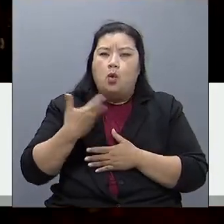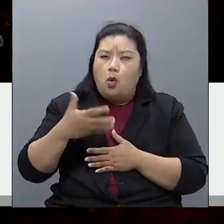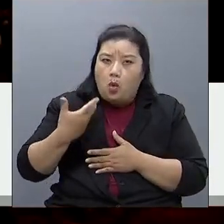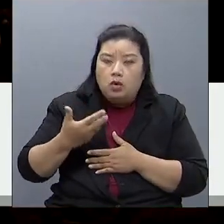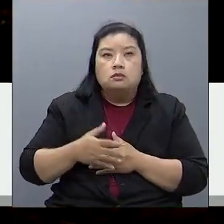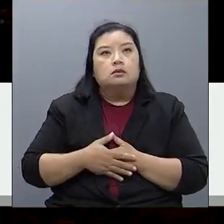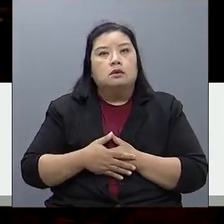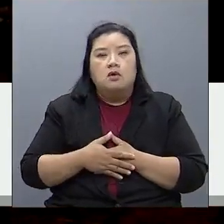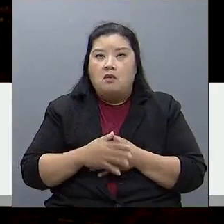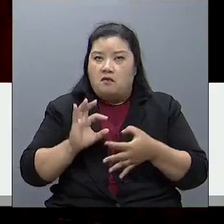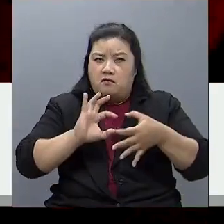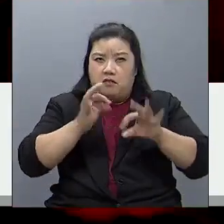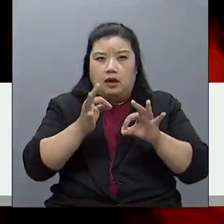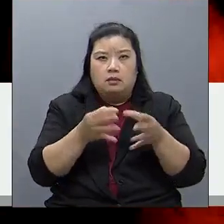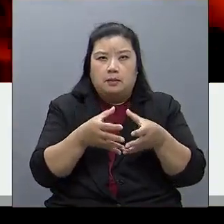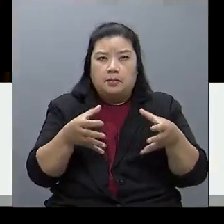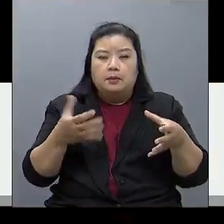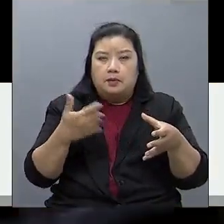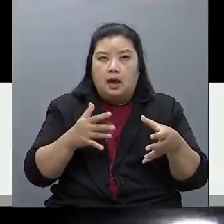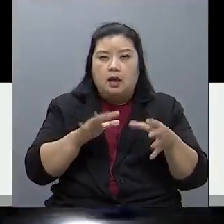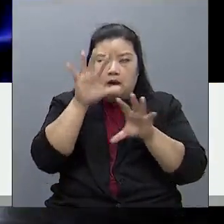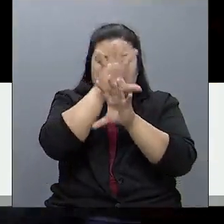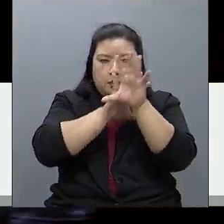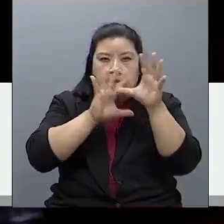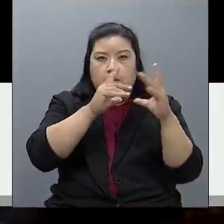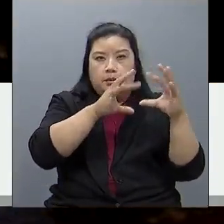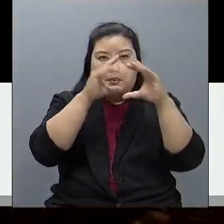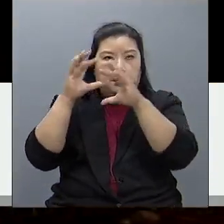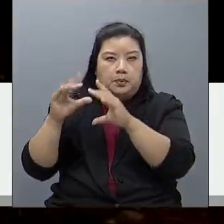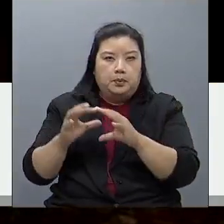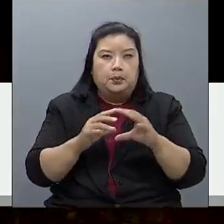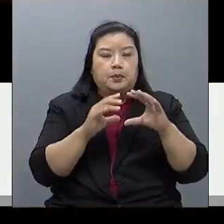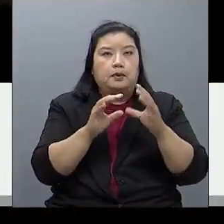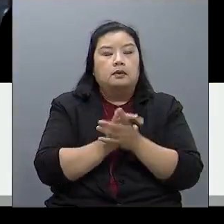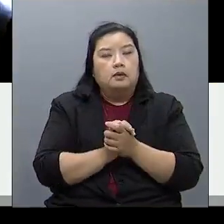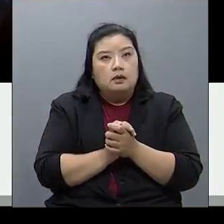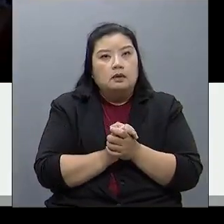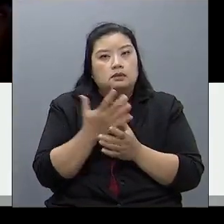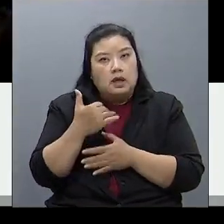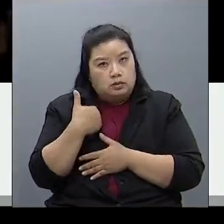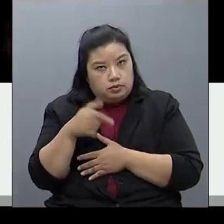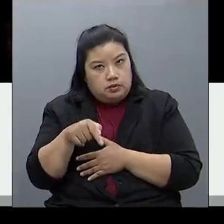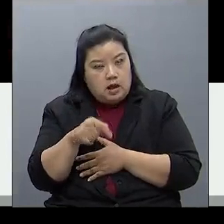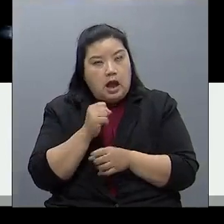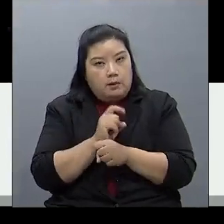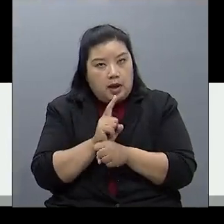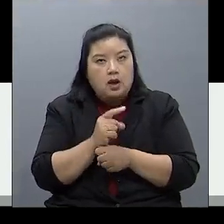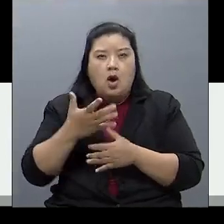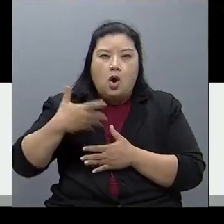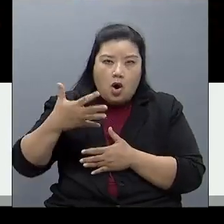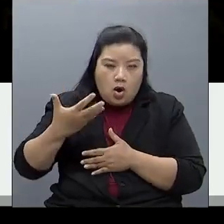ก็ลุกลามอย่างรวดเร็วมีกลุ่มควันลอยสูงขึ้นสู่ท้องฟ้าเจ้าหน้าที่นอกจากจะต้องเผชิญกับความร้อน